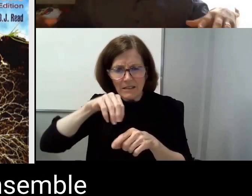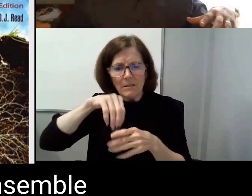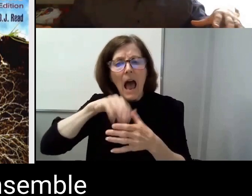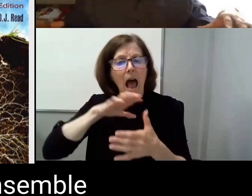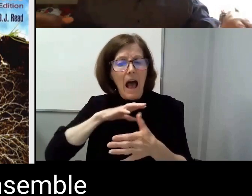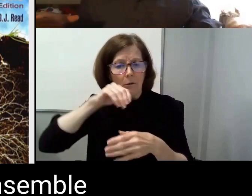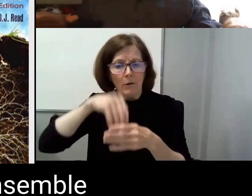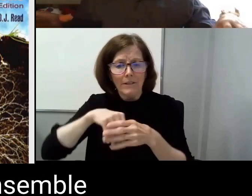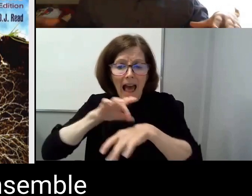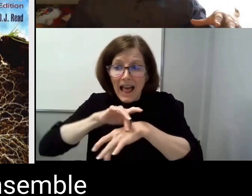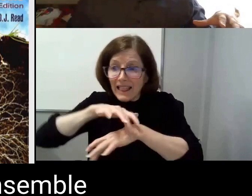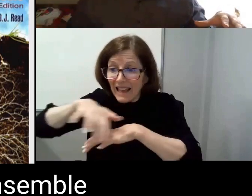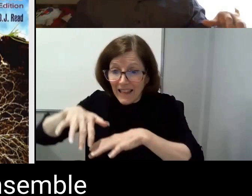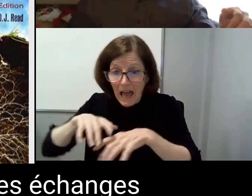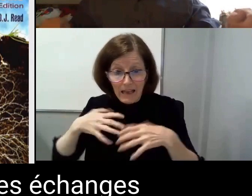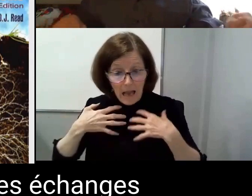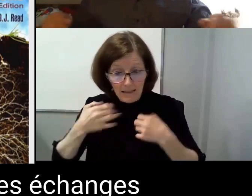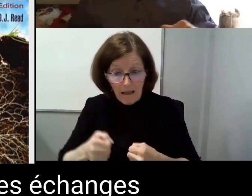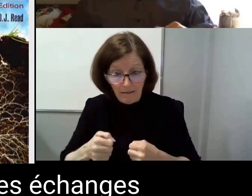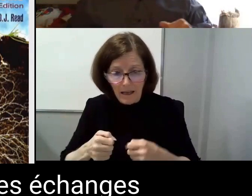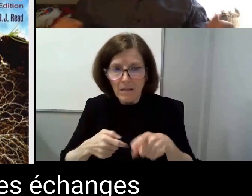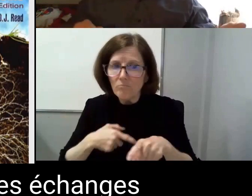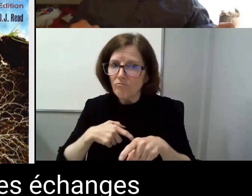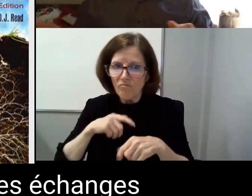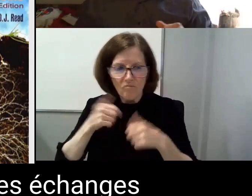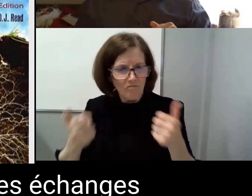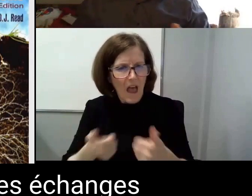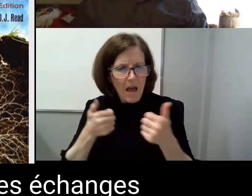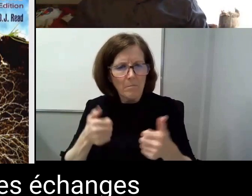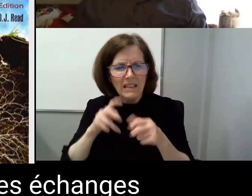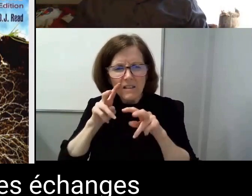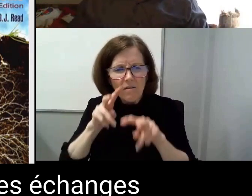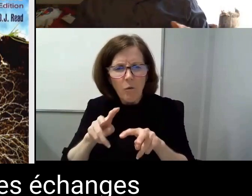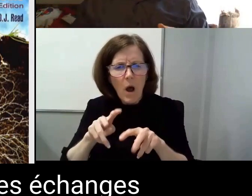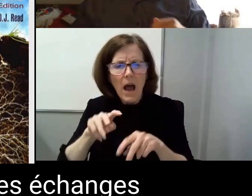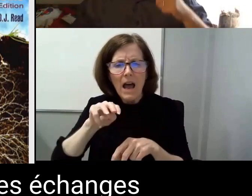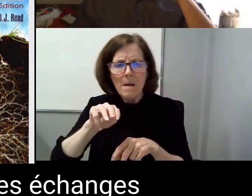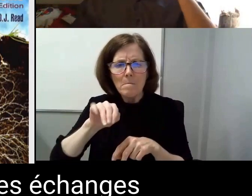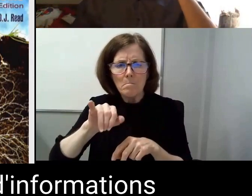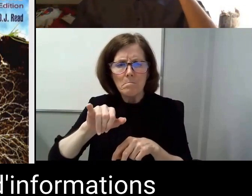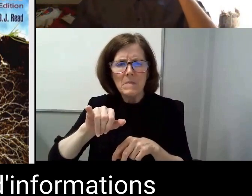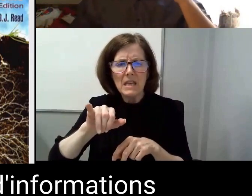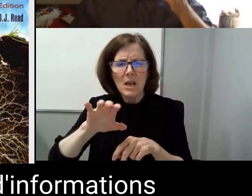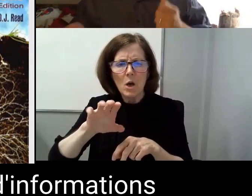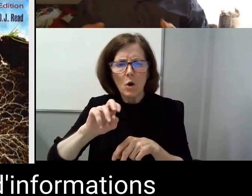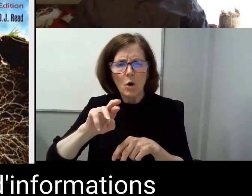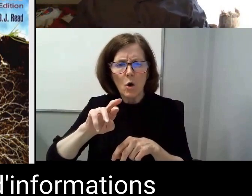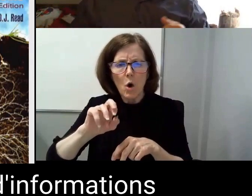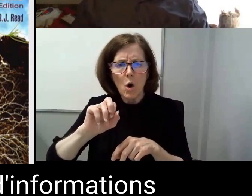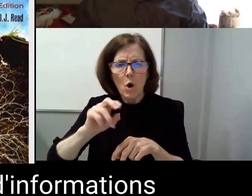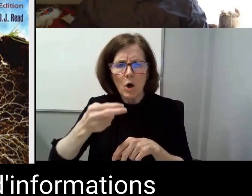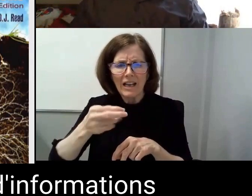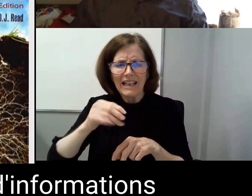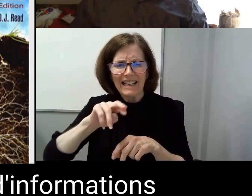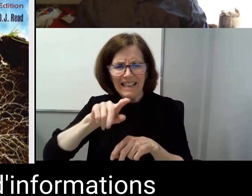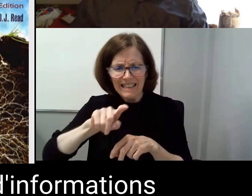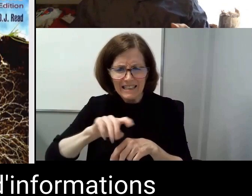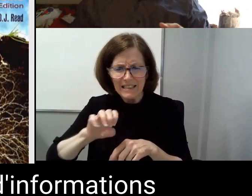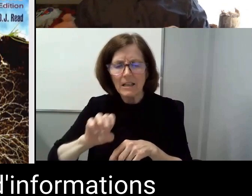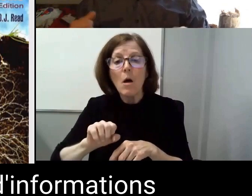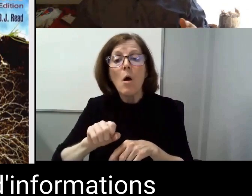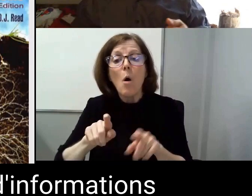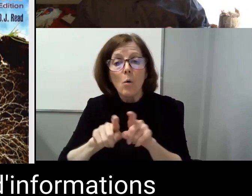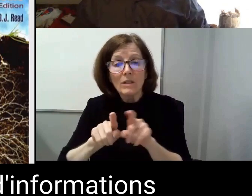l'ensemble des organismes vivants entre eux. Donc, ils peuvent servir à des échanges de ressources, hein, de nutriments, mais aussi à des échanges